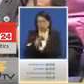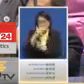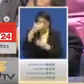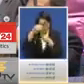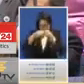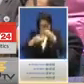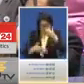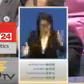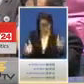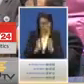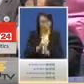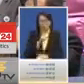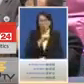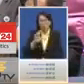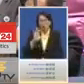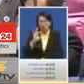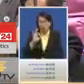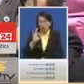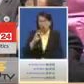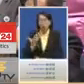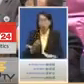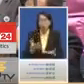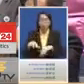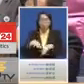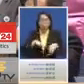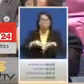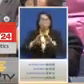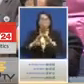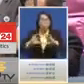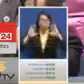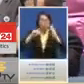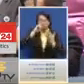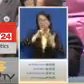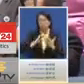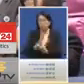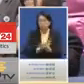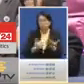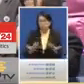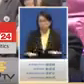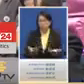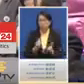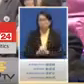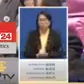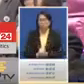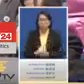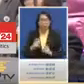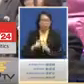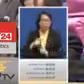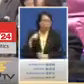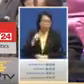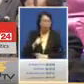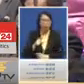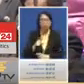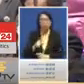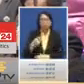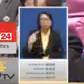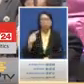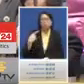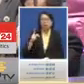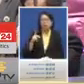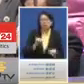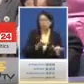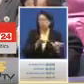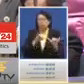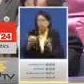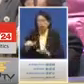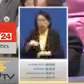นี่คือการบริหารราชการแผ่นดินไหมครับคำสั่งหัวหน้าคสช.ปลดแม้กระทั่งปลัดอบต.โยกนายก